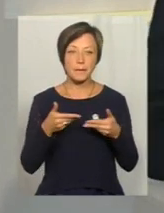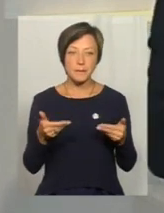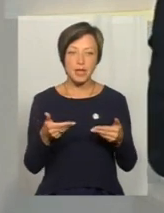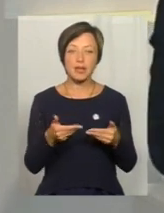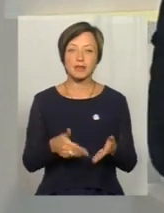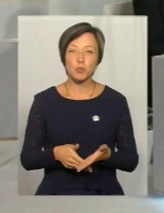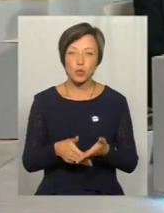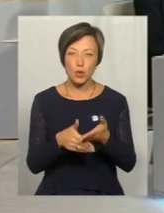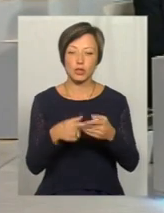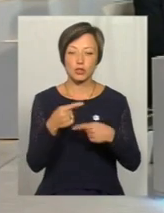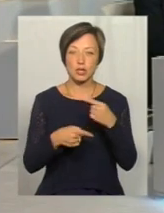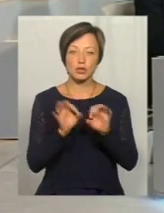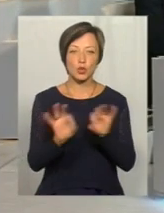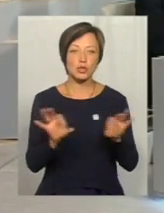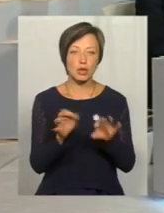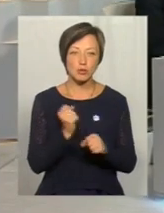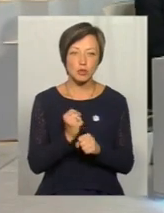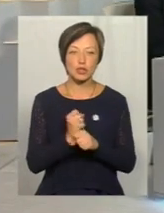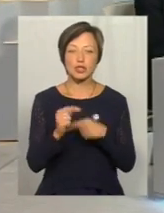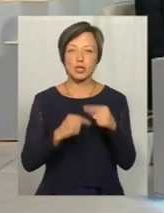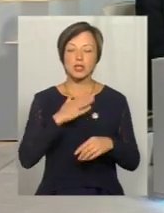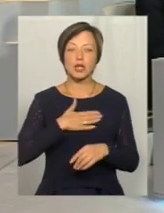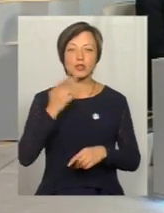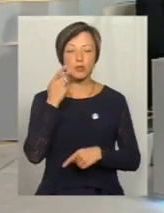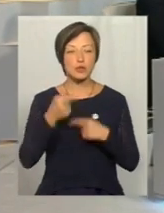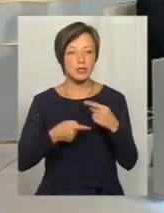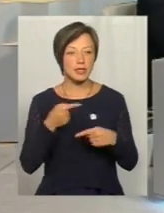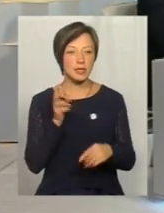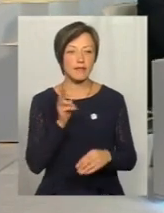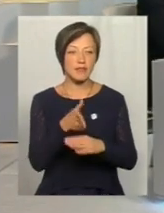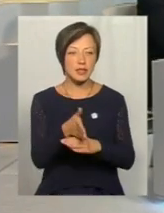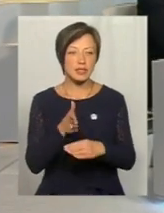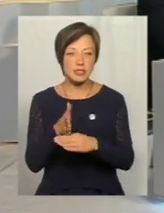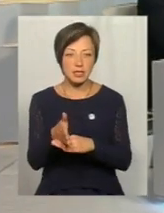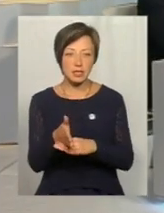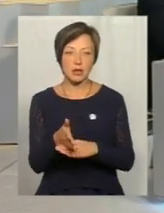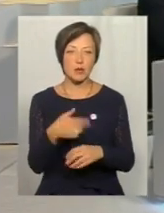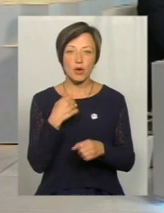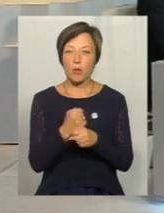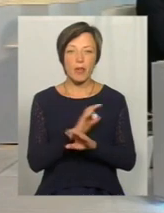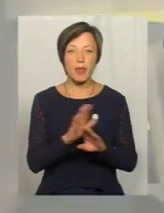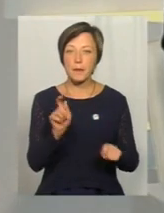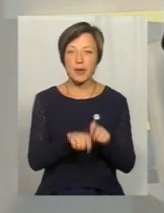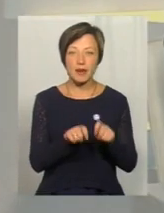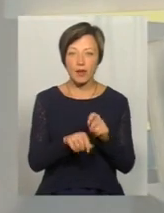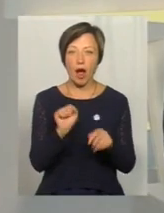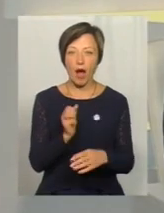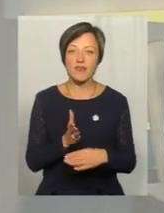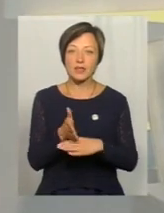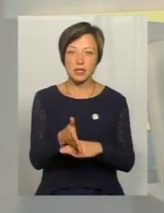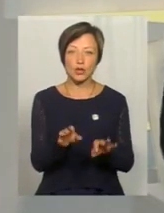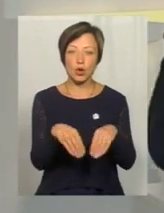спонукаємо через роз'яснювальну роботу, через наші постійні візити до них, бо ми робимо не перевірки, а візити,